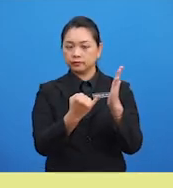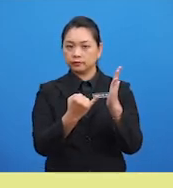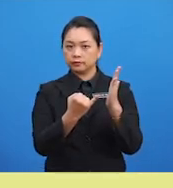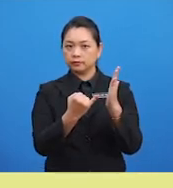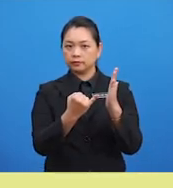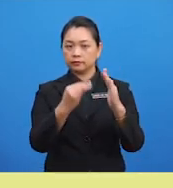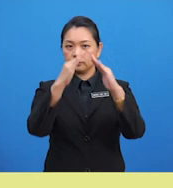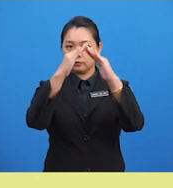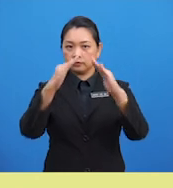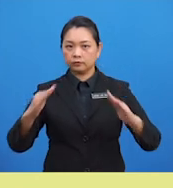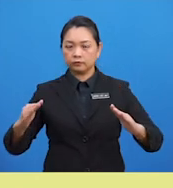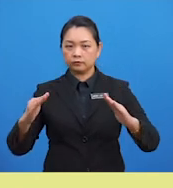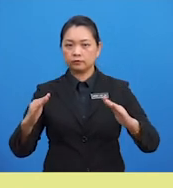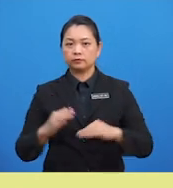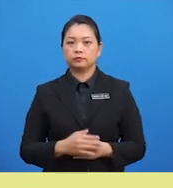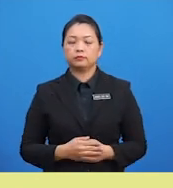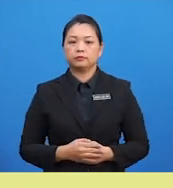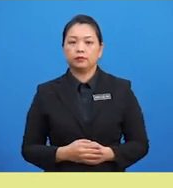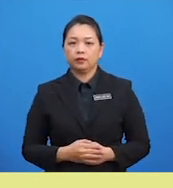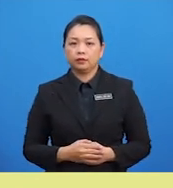iaitu cone.